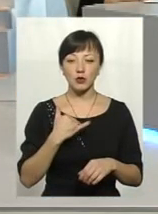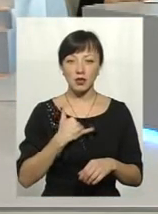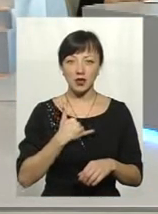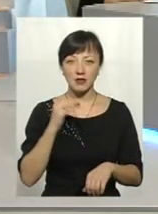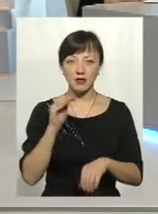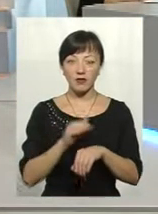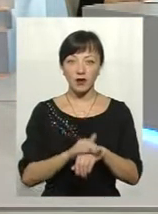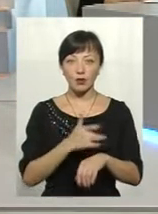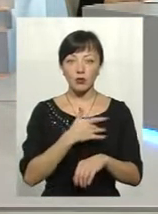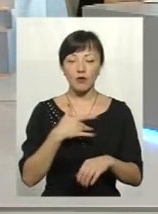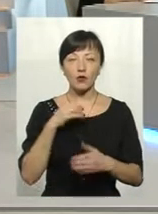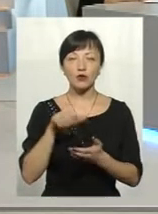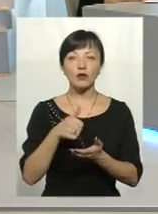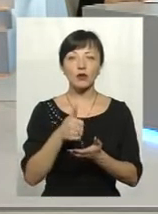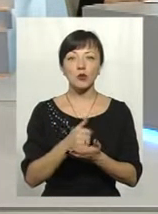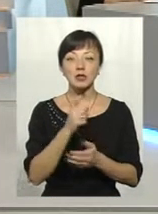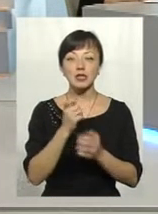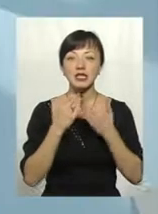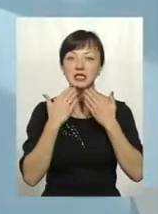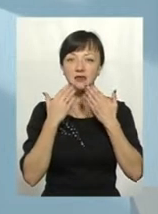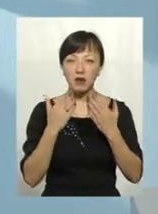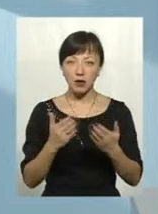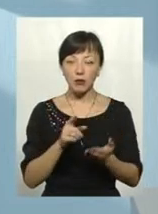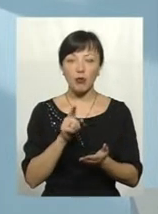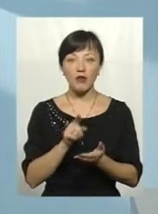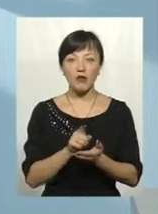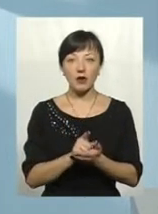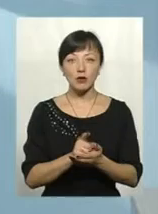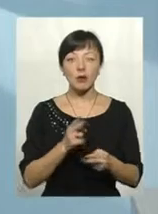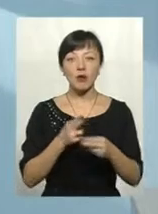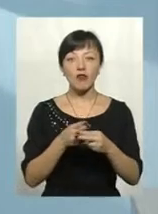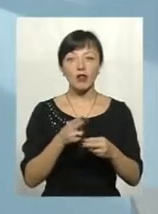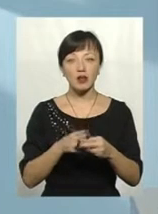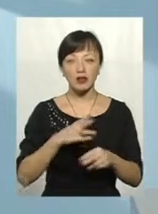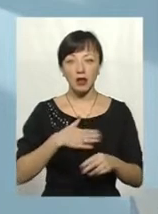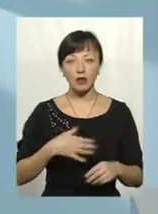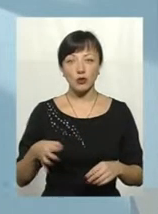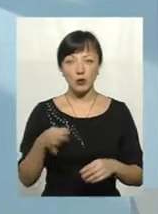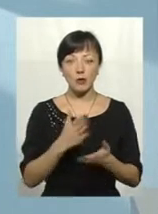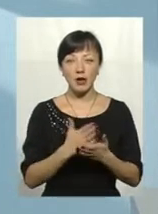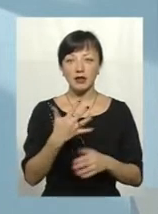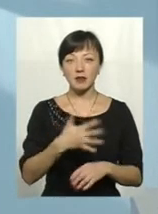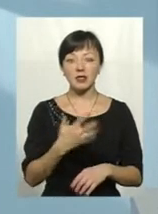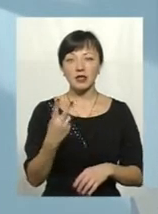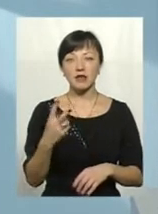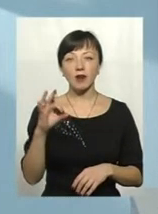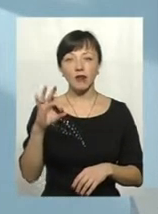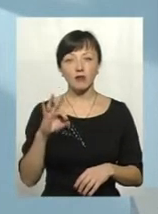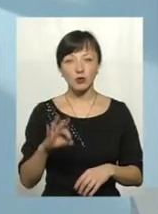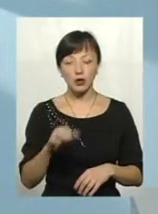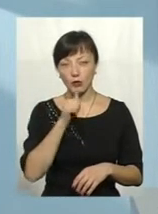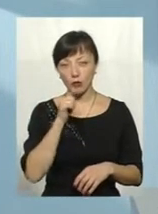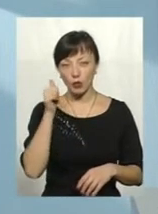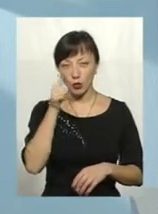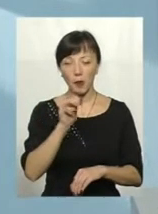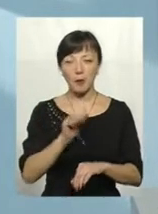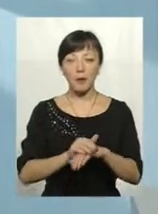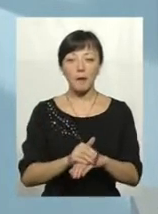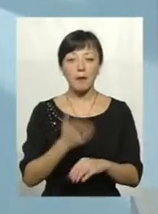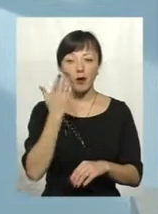виявлення туберкульозу в основному за зверненням. Хоча воно повинно йти, хоча наша область має 52% в минулому році, виявляється